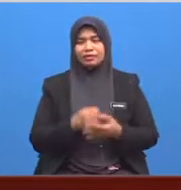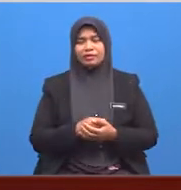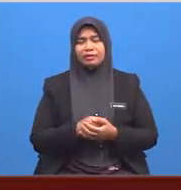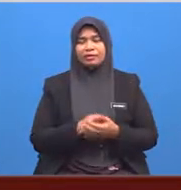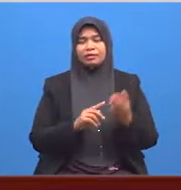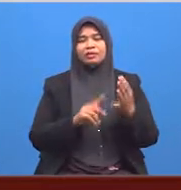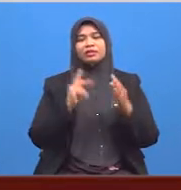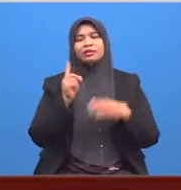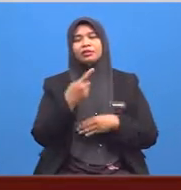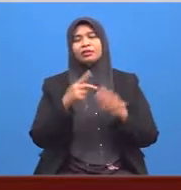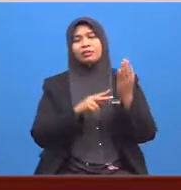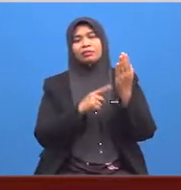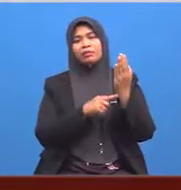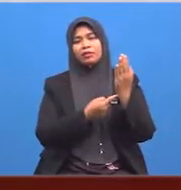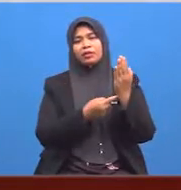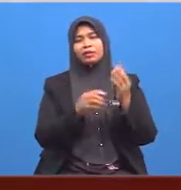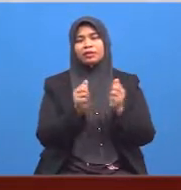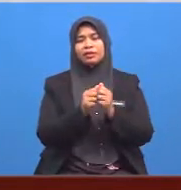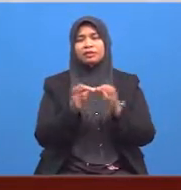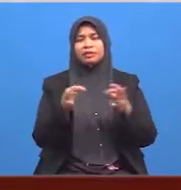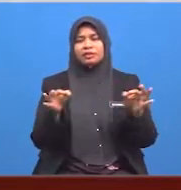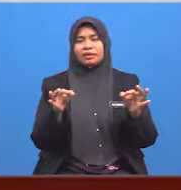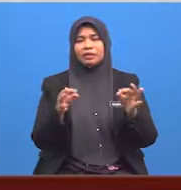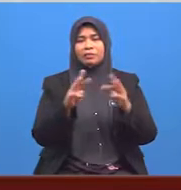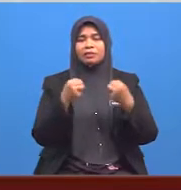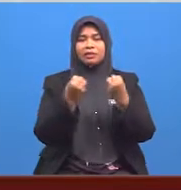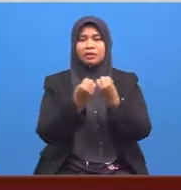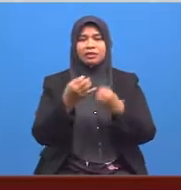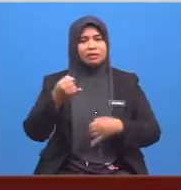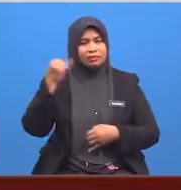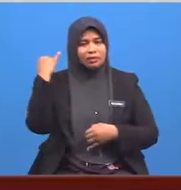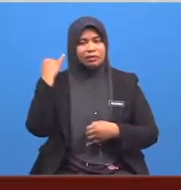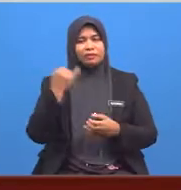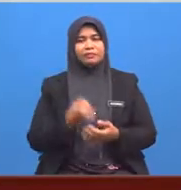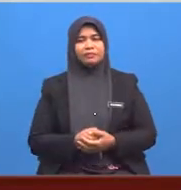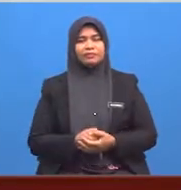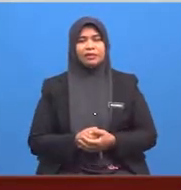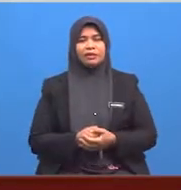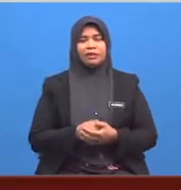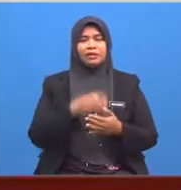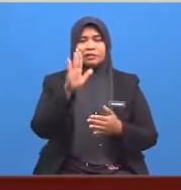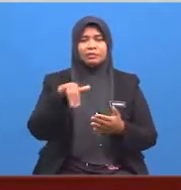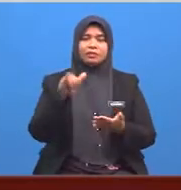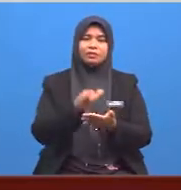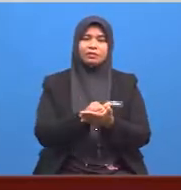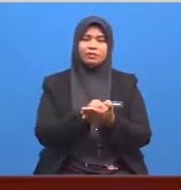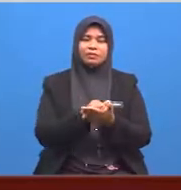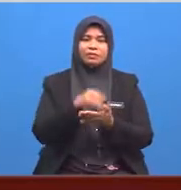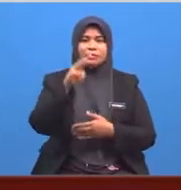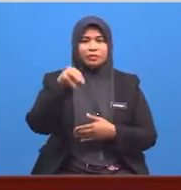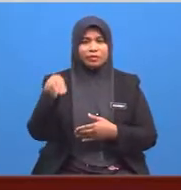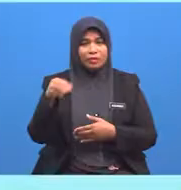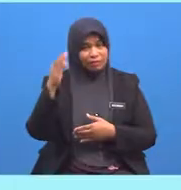meletakkan dengan kisah masyarakat Arab jahiliyah terlebih dahulu sebelum itu murid-murid